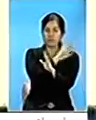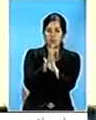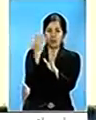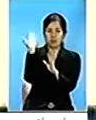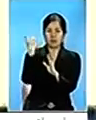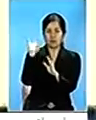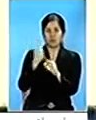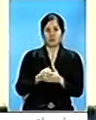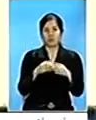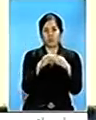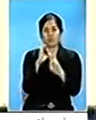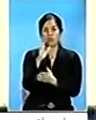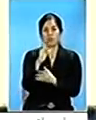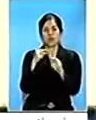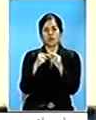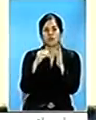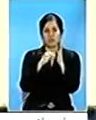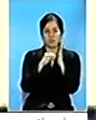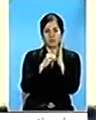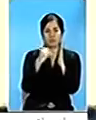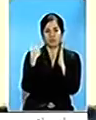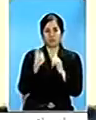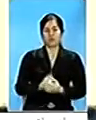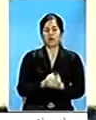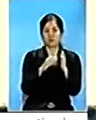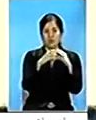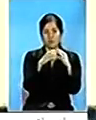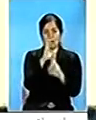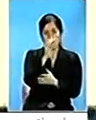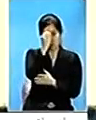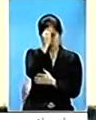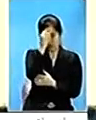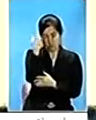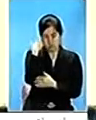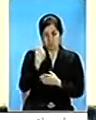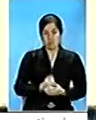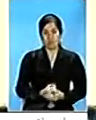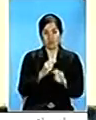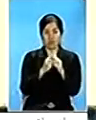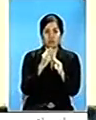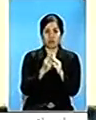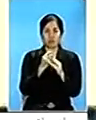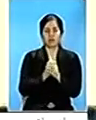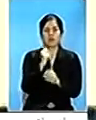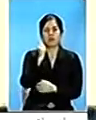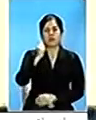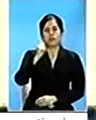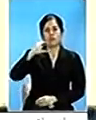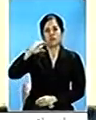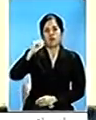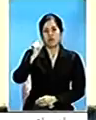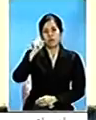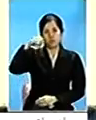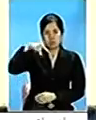ญี่ปุ่นนะครับชื่อว่าโอซาก้าแห่งชาตินะฮะแล้วเขาก็ได้บอกมา